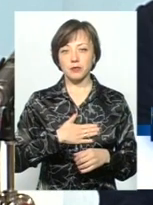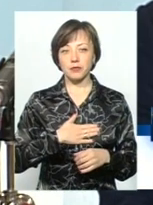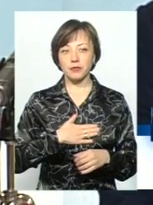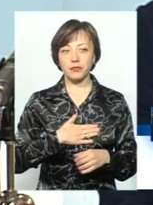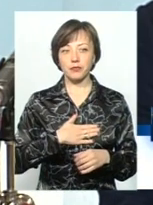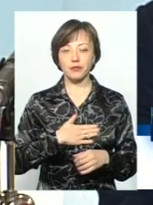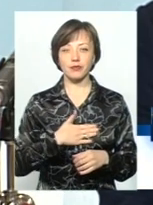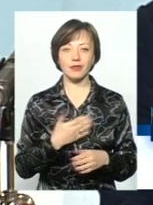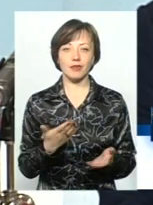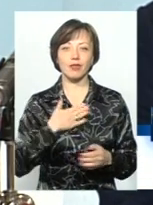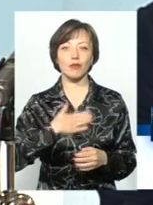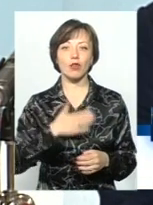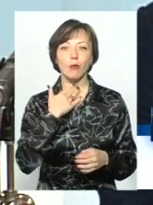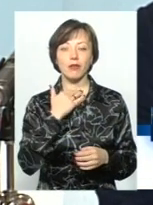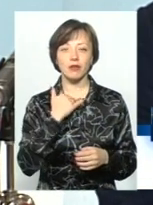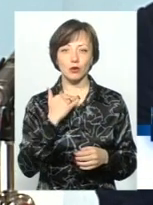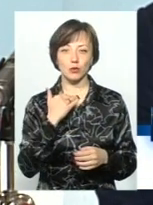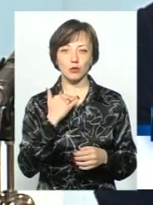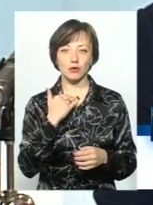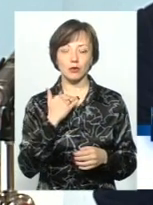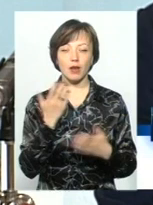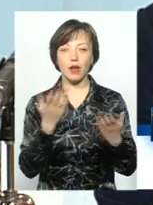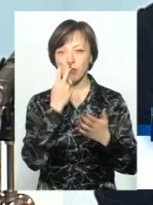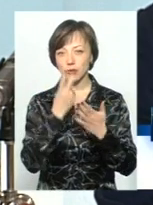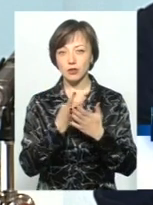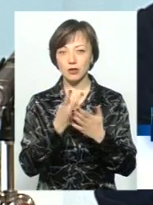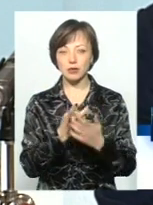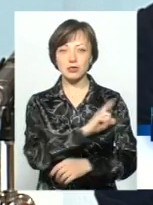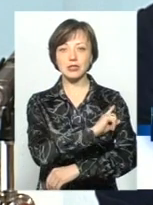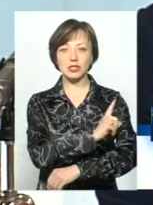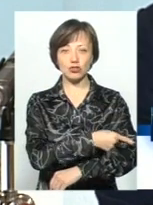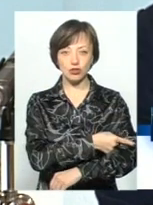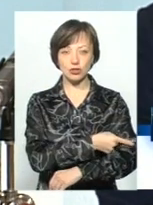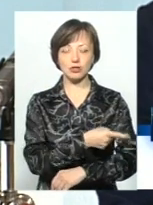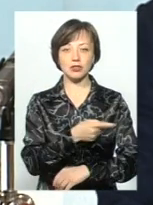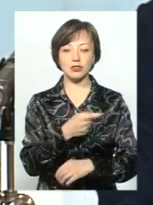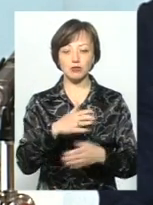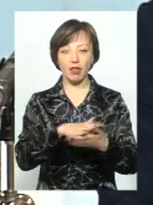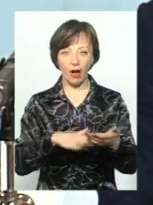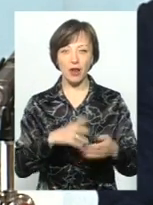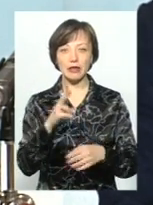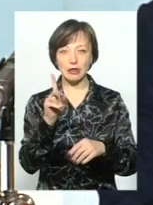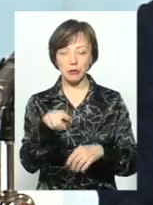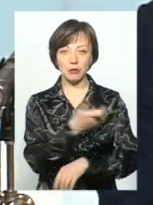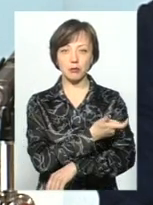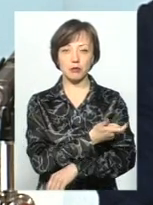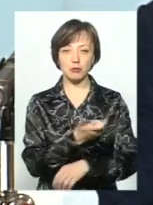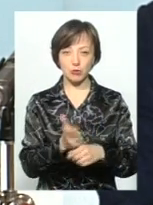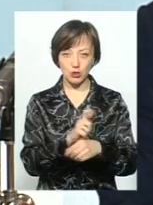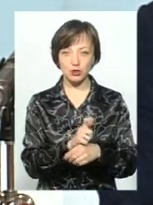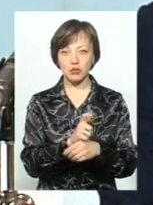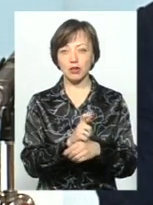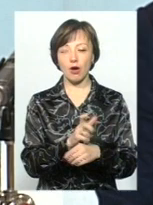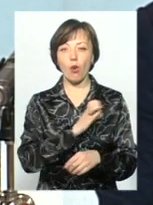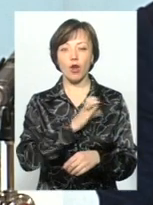такого апетиту, який проявляється і чим дужче, тим краще олігархічних кланів, які